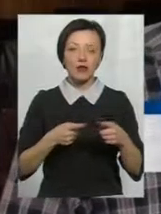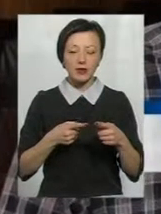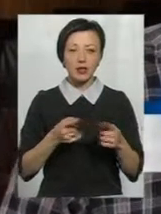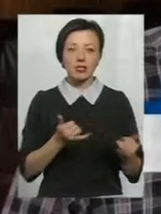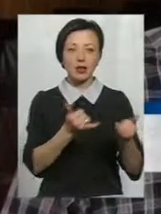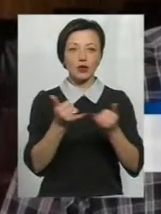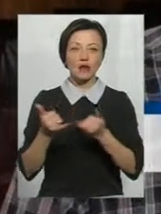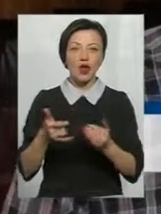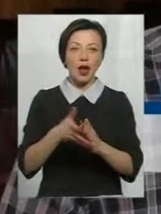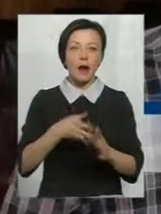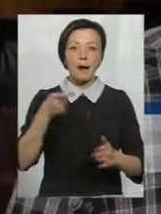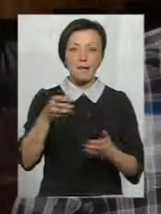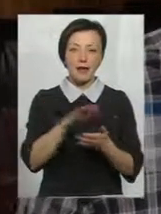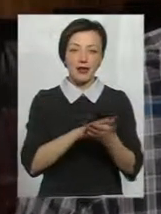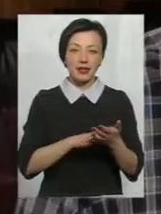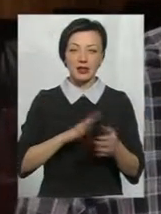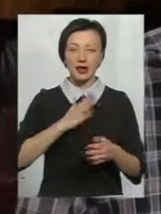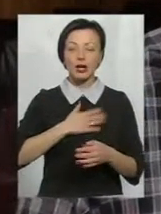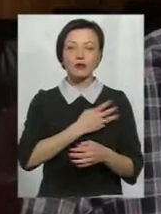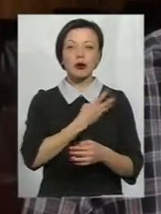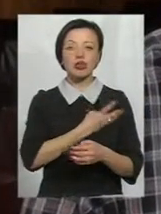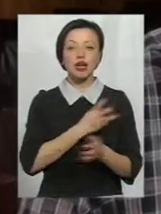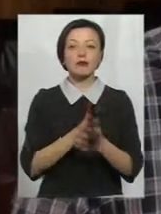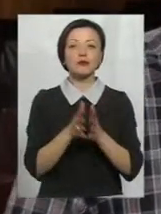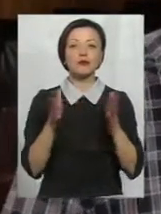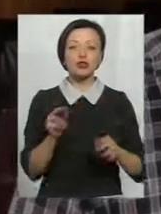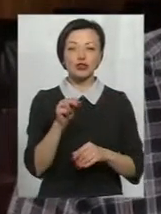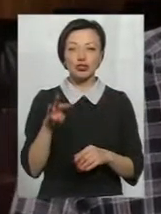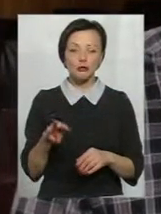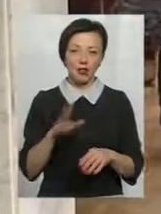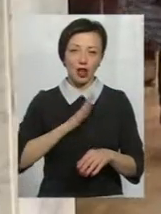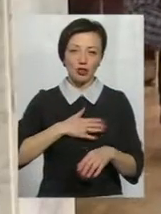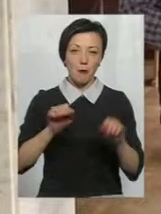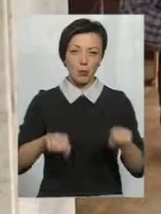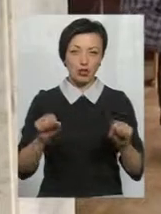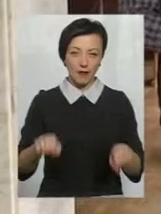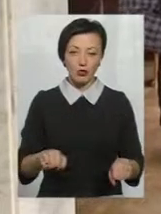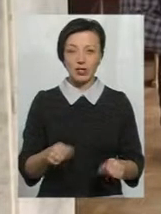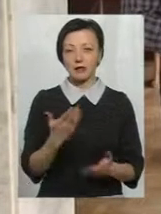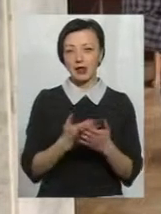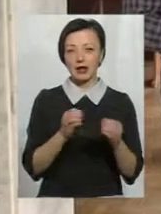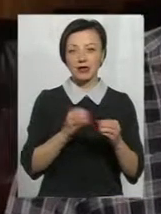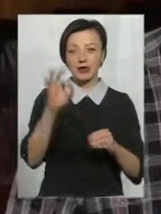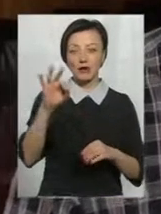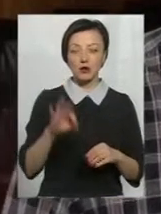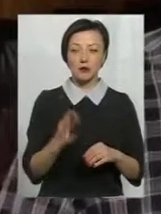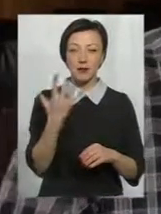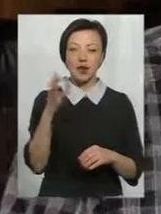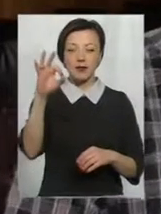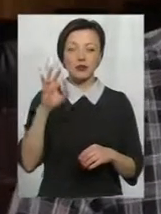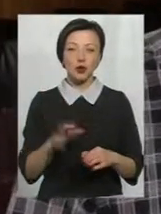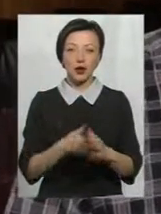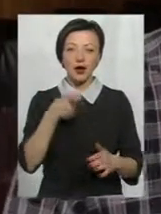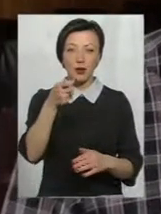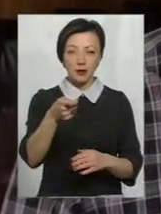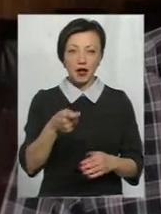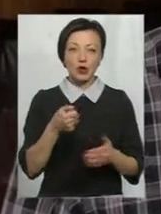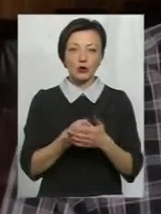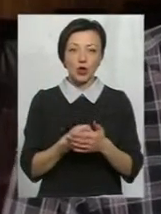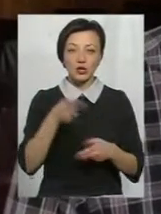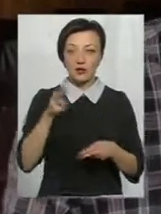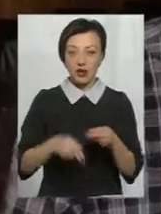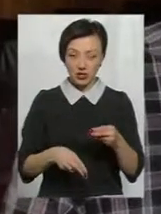що наш спектр бажань, він завжди більший, ніж спектр наших можливостей. Навіть якщо там 10%, 5% петицій доходять до свого